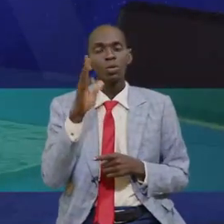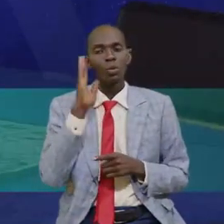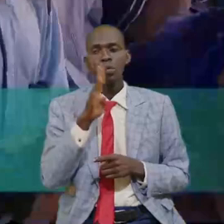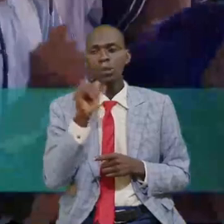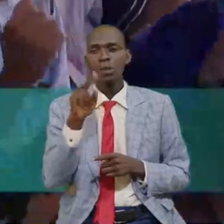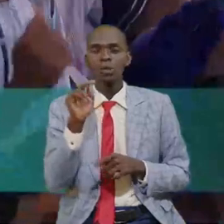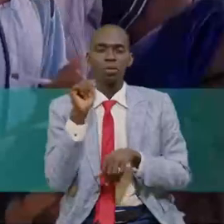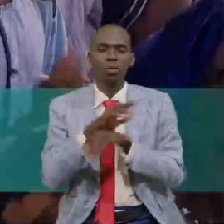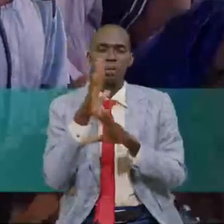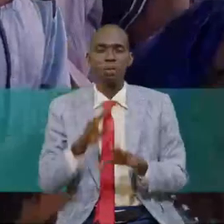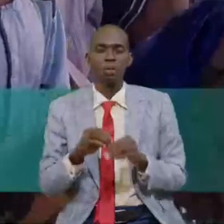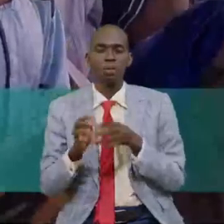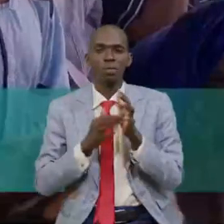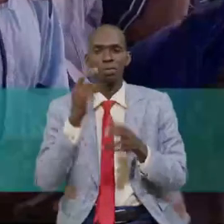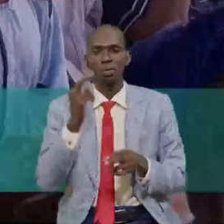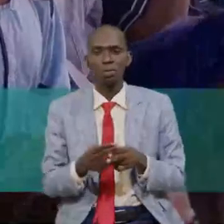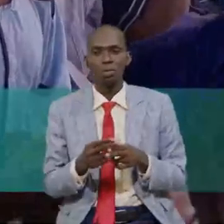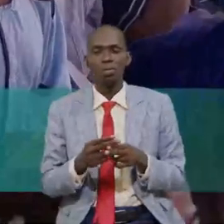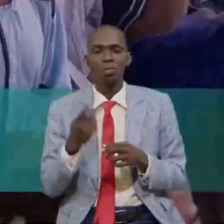Vous serez vainqueur au nom de Jésus.